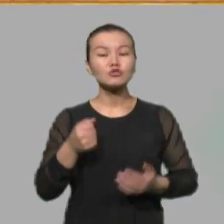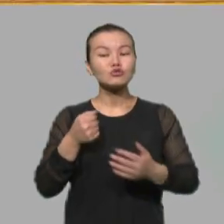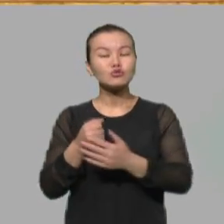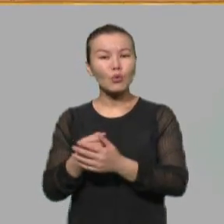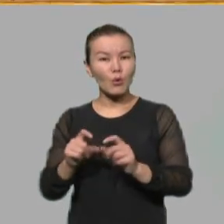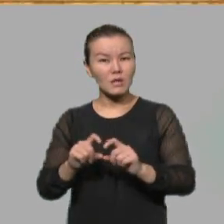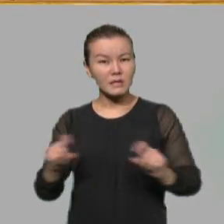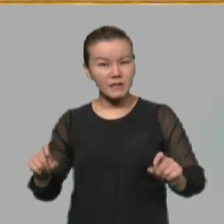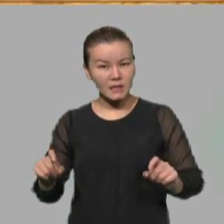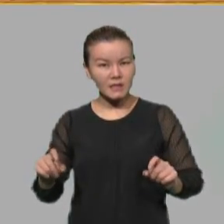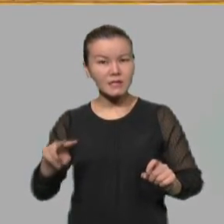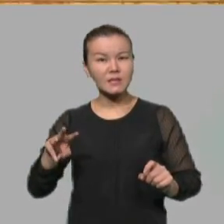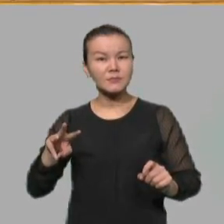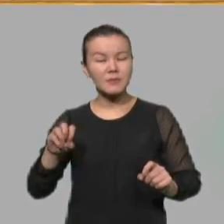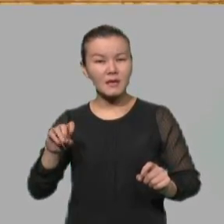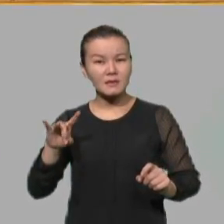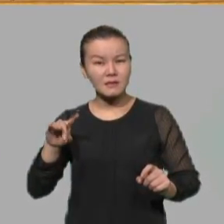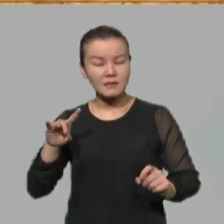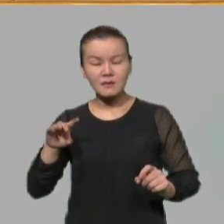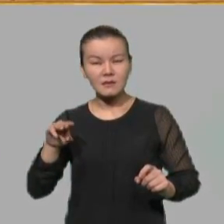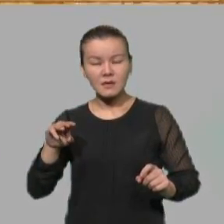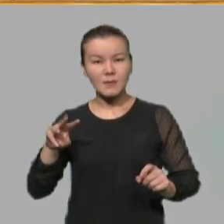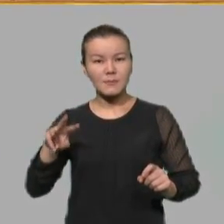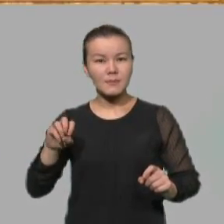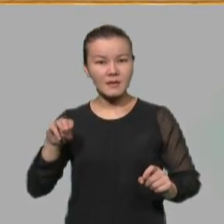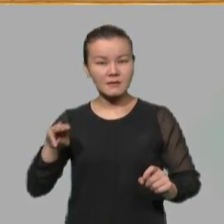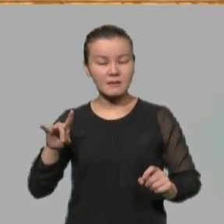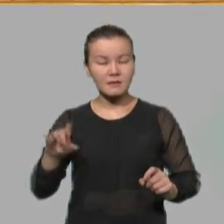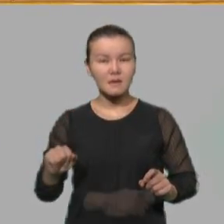того, как все это изобрели?